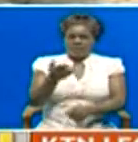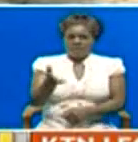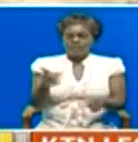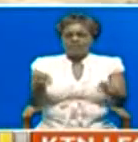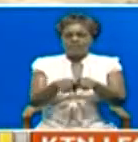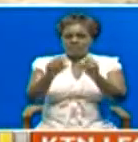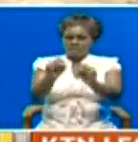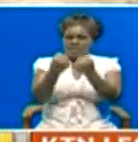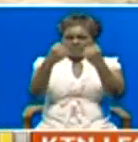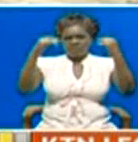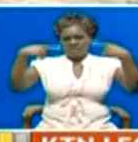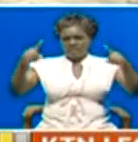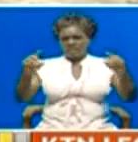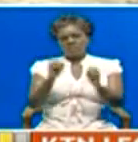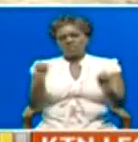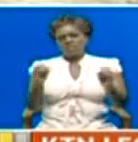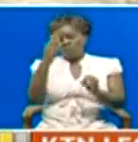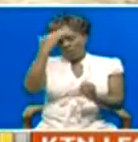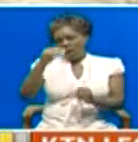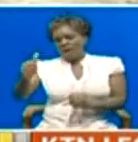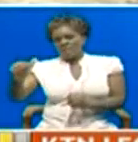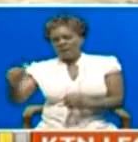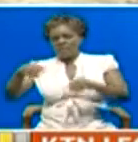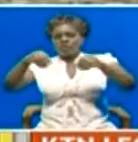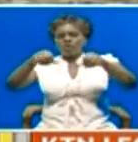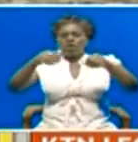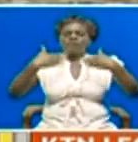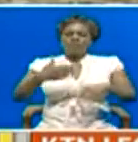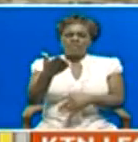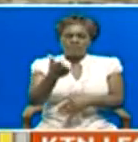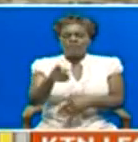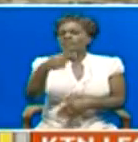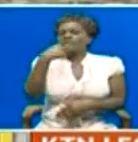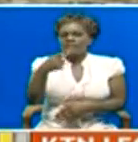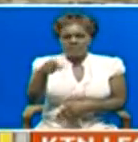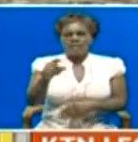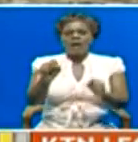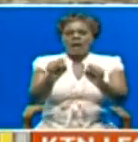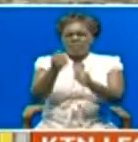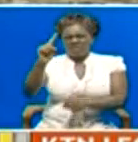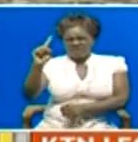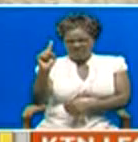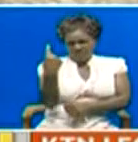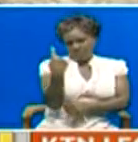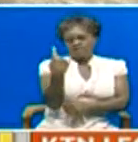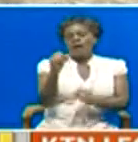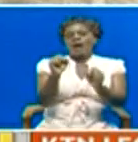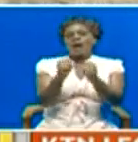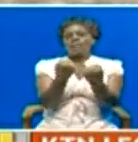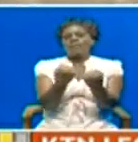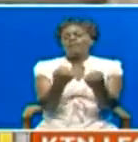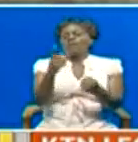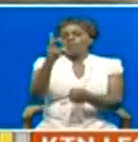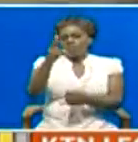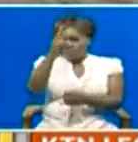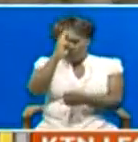za kumwokoa hazikufauli, huku wachimbaji wengine wa mchanga wa eneo hilo wakidai kisa hicho ni cha kwanza kutoka kwenye timbo hiyo. Afisa